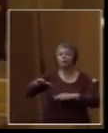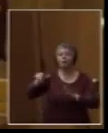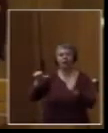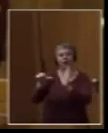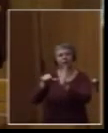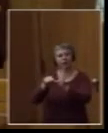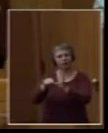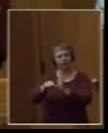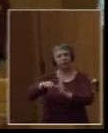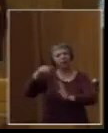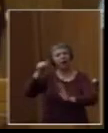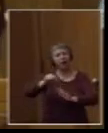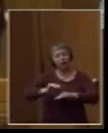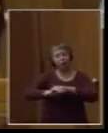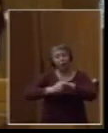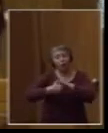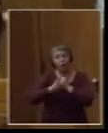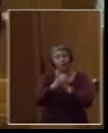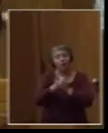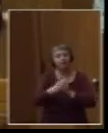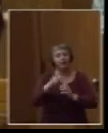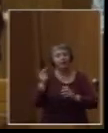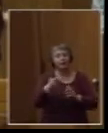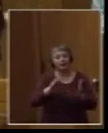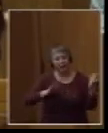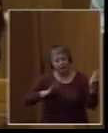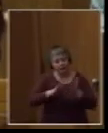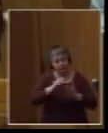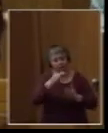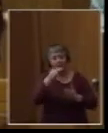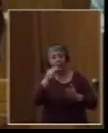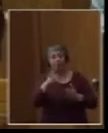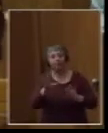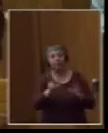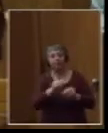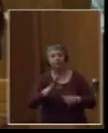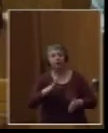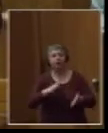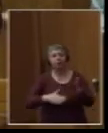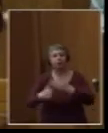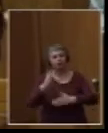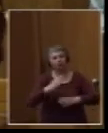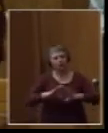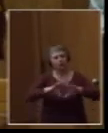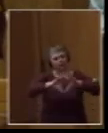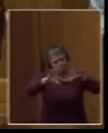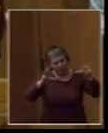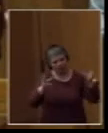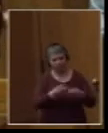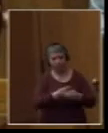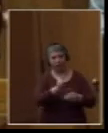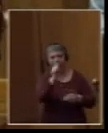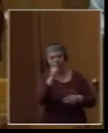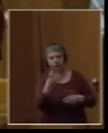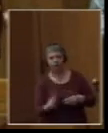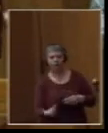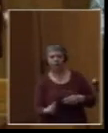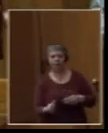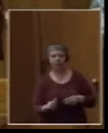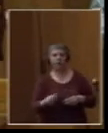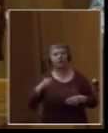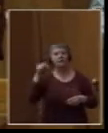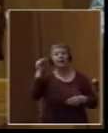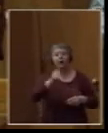ολιστική προσέγγιση των ζητημάτων που αφορούν τους πολίτες με αναπηρία, ενσωματώντας την οπτική της αναπηρίας σε όλες